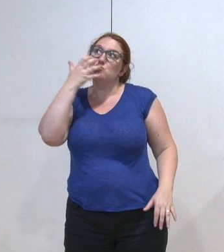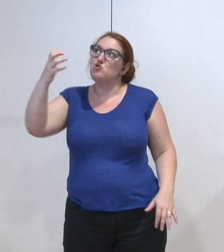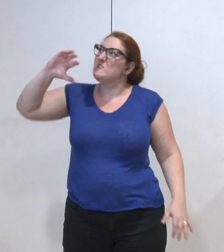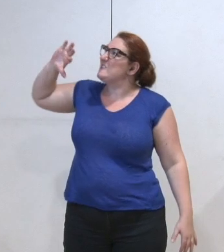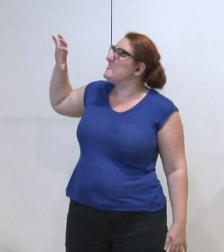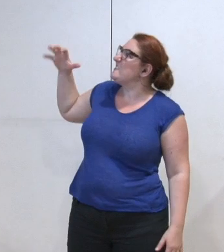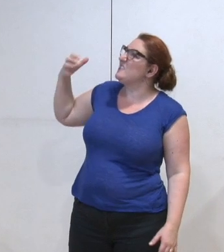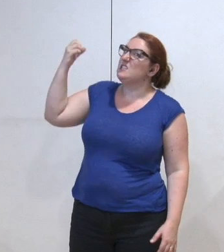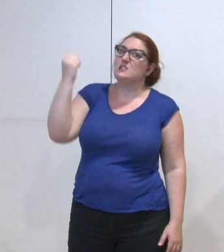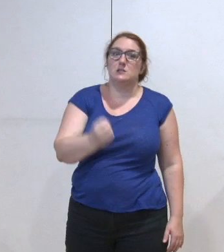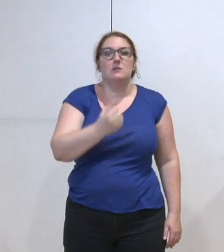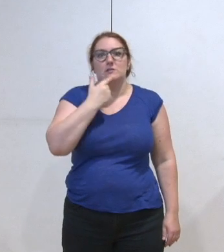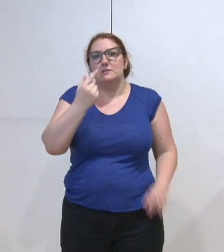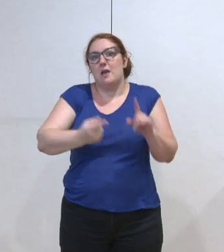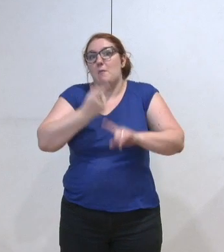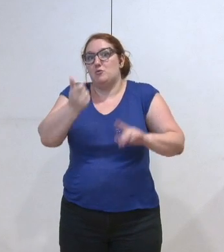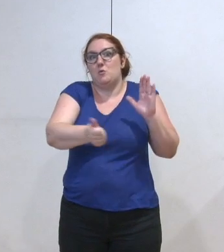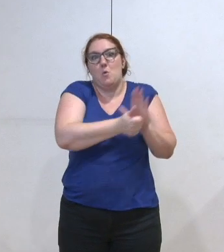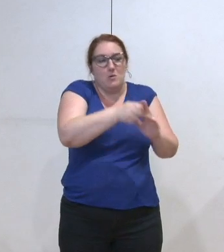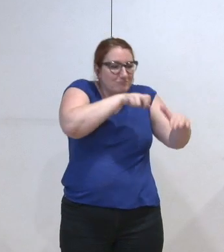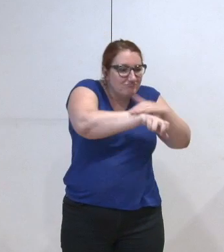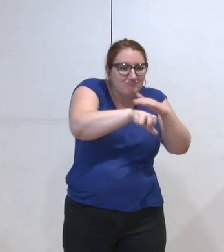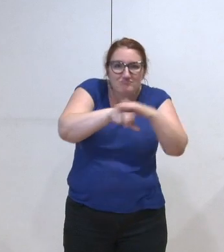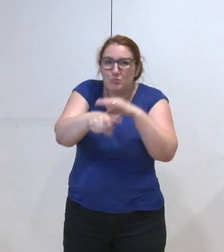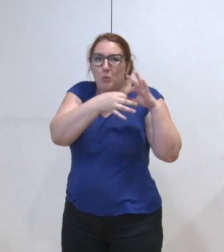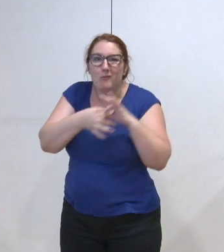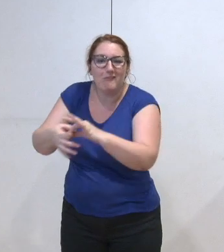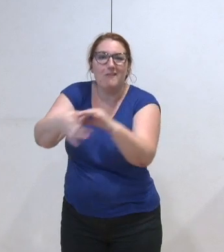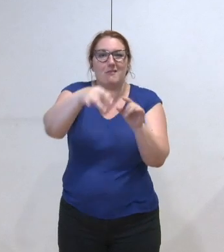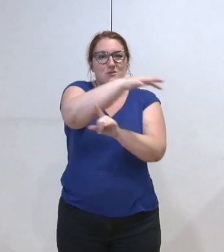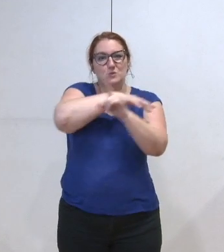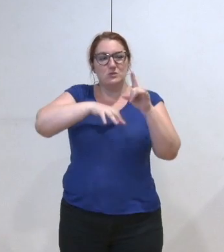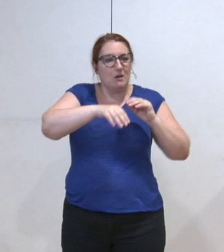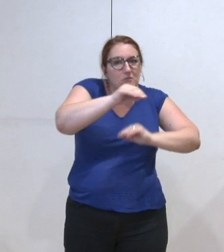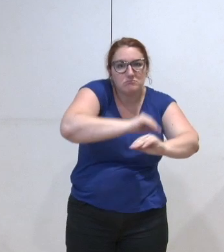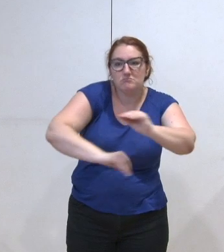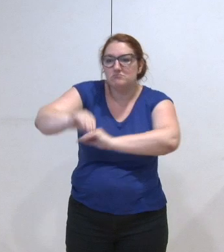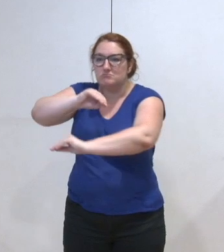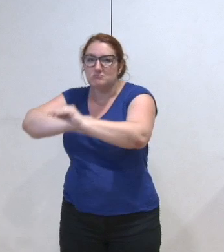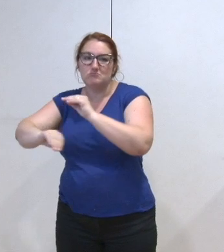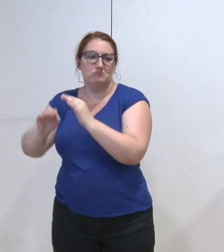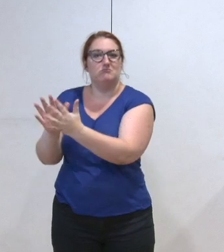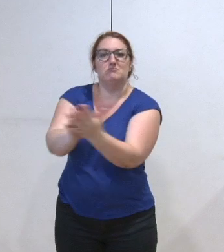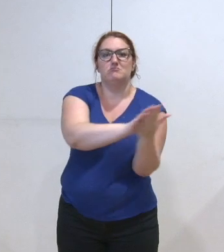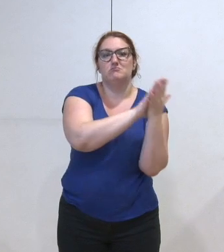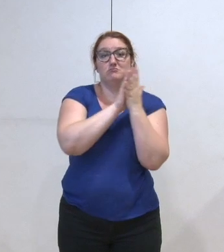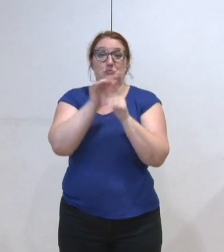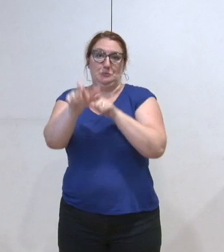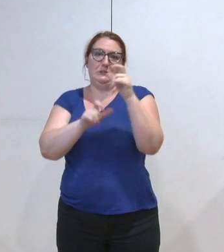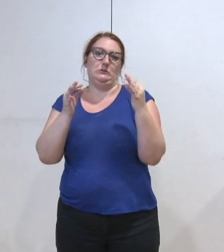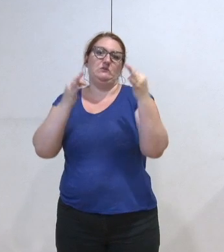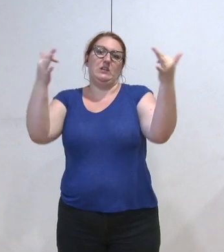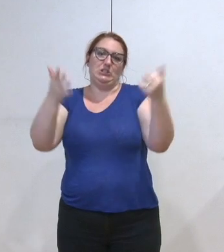lien social et de veille également active qui permett d'avoir auprès des personnes fragiles dans la ville